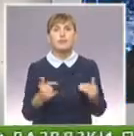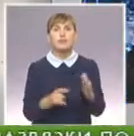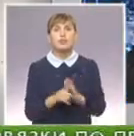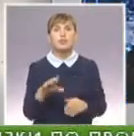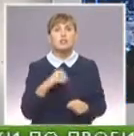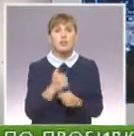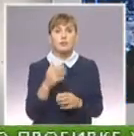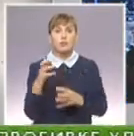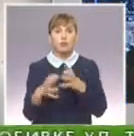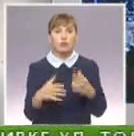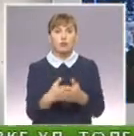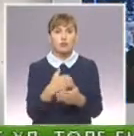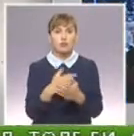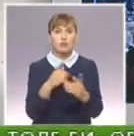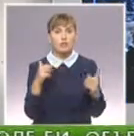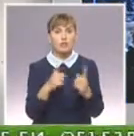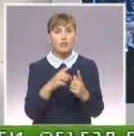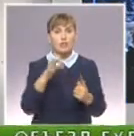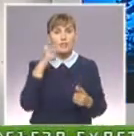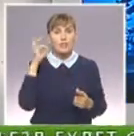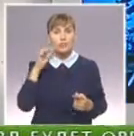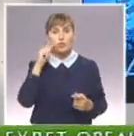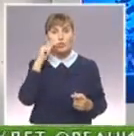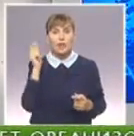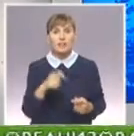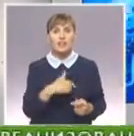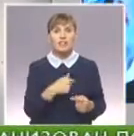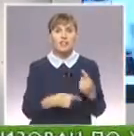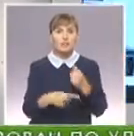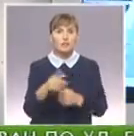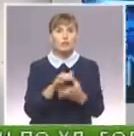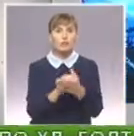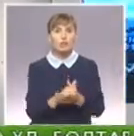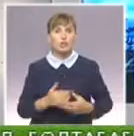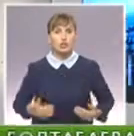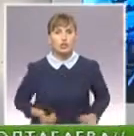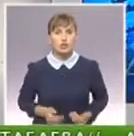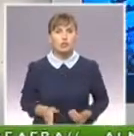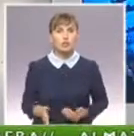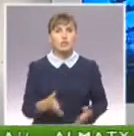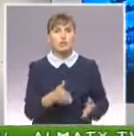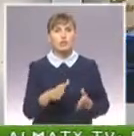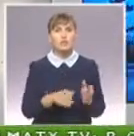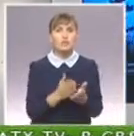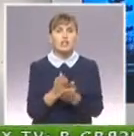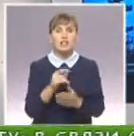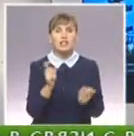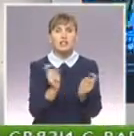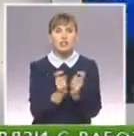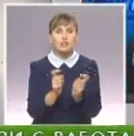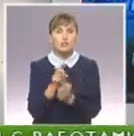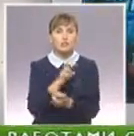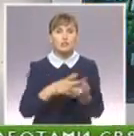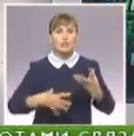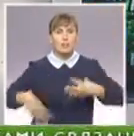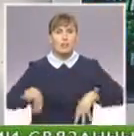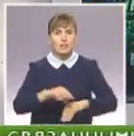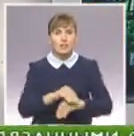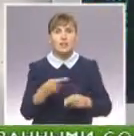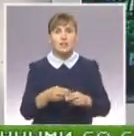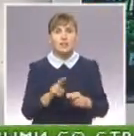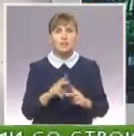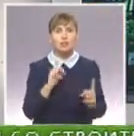Сегодня начнем с главной международной новости. Встреча в Минске. Украину хотят вернуть к мирной жизни. Пути выхода из конфликта ищут все